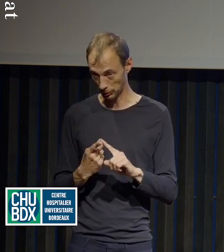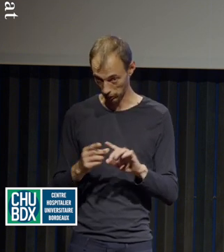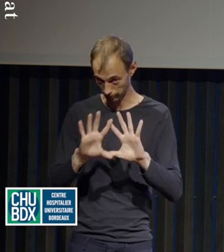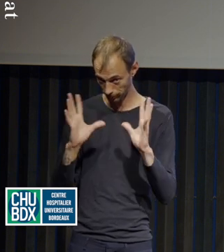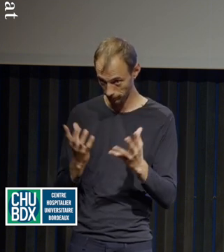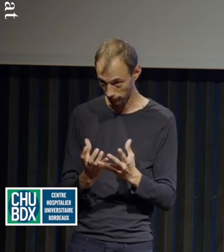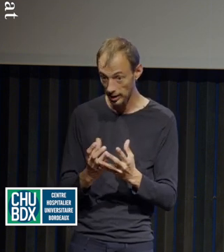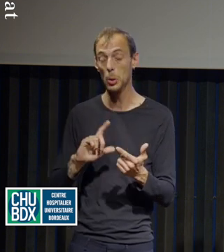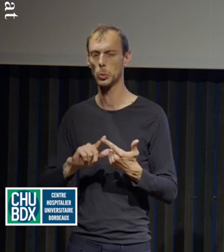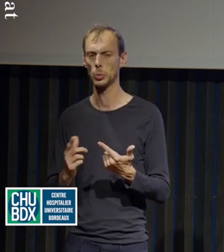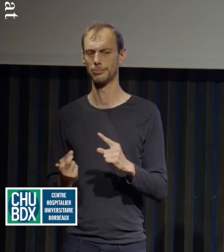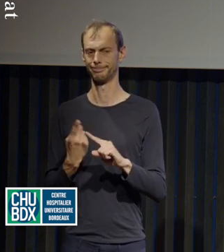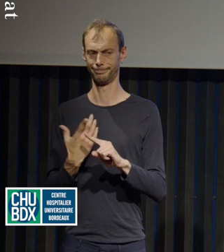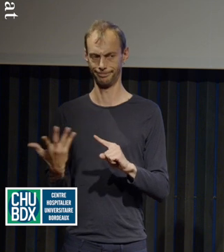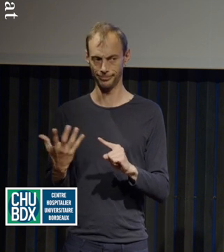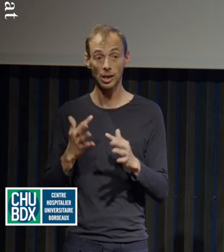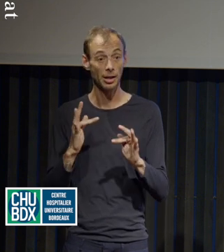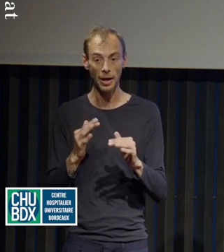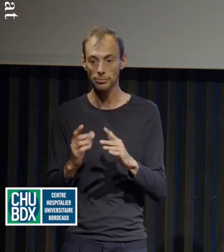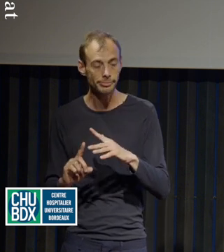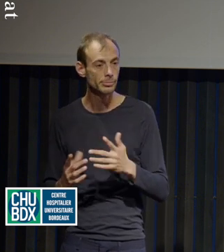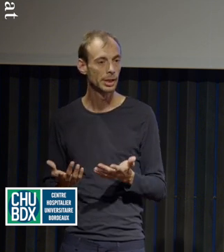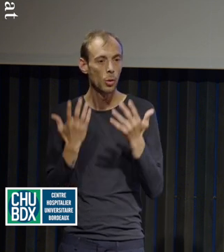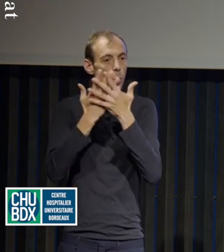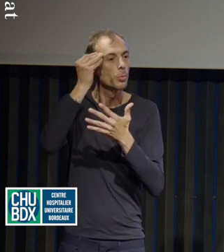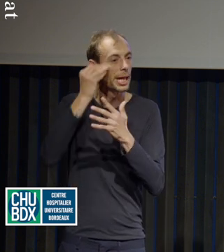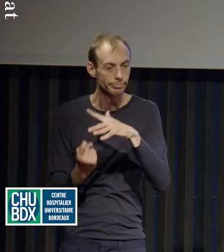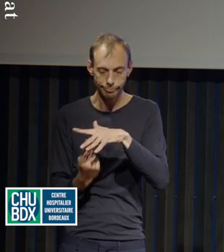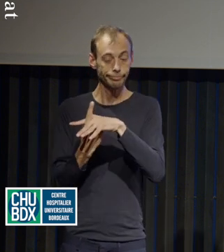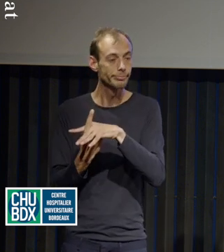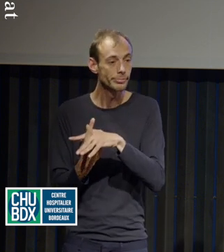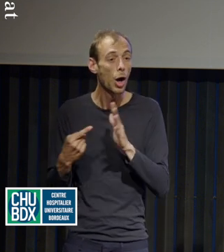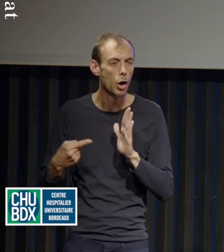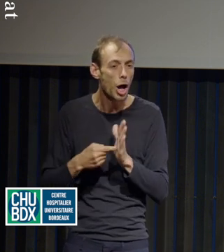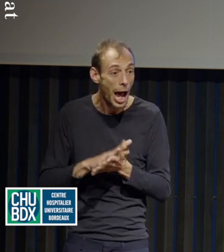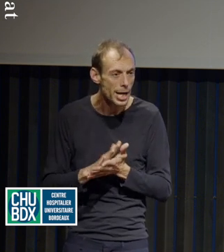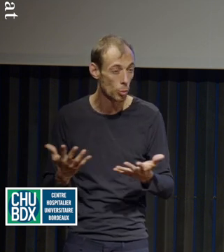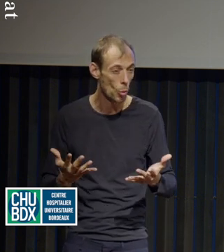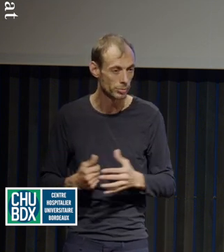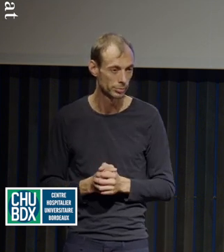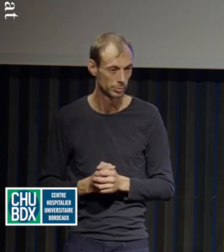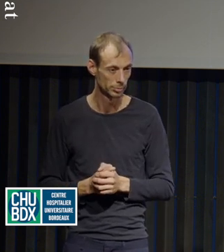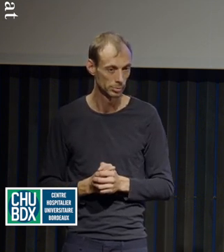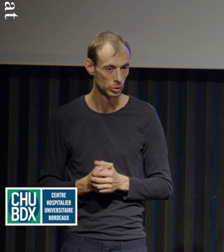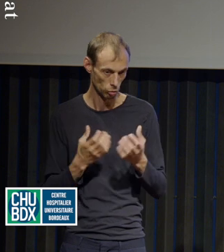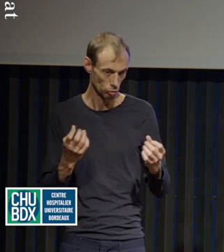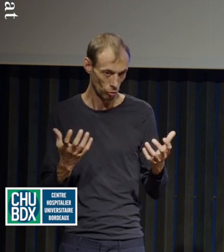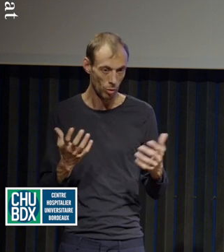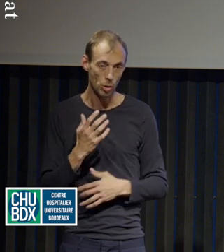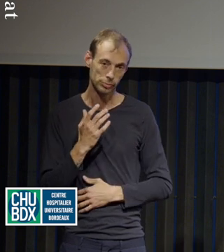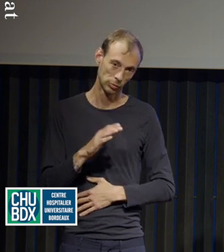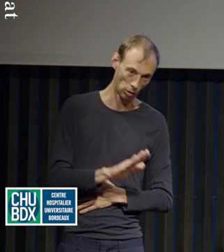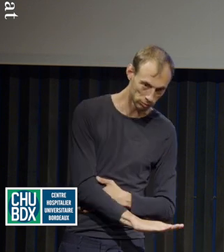façon générale. On est sur un début d'apparition qui est plutôt précoce dans l'enfance, dans l'adolescence, voire